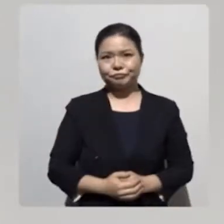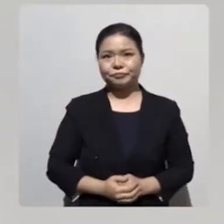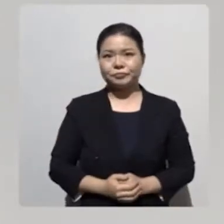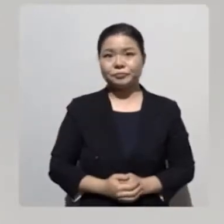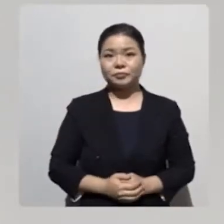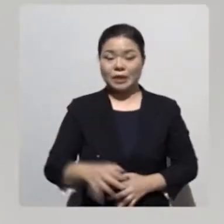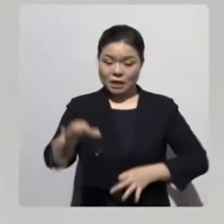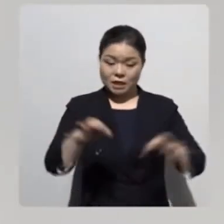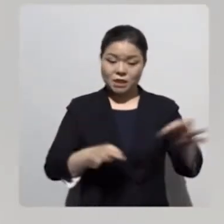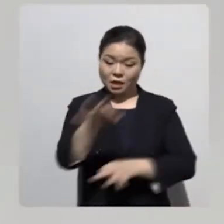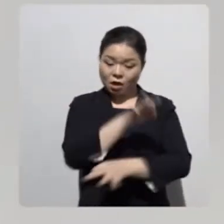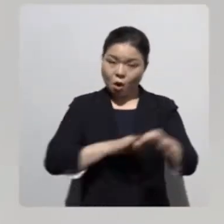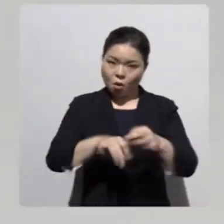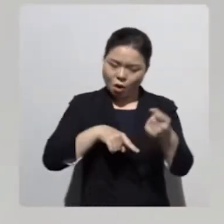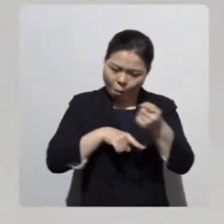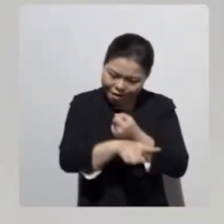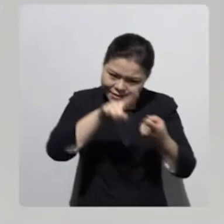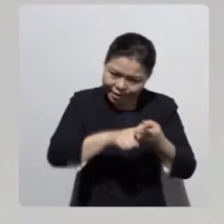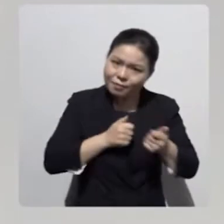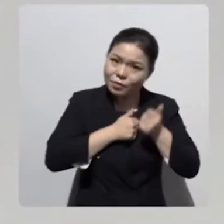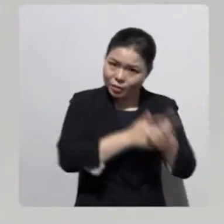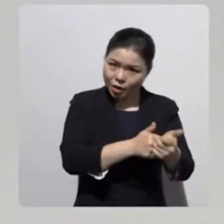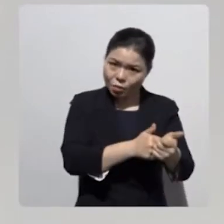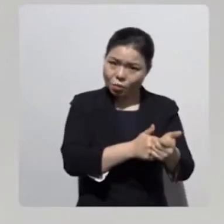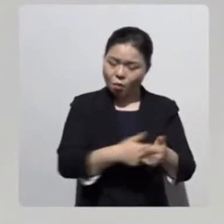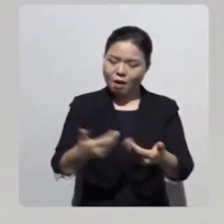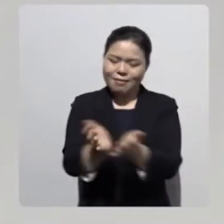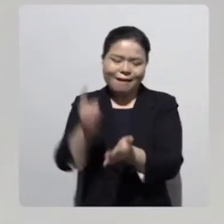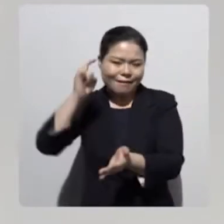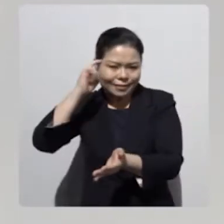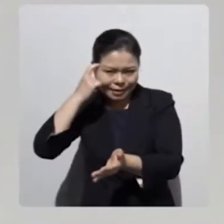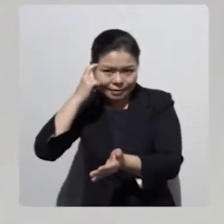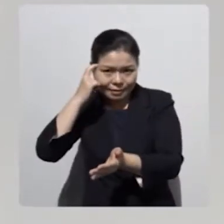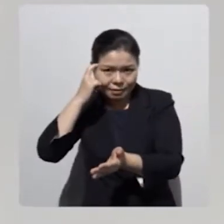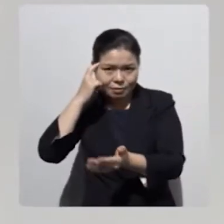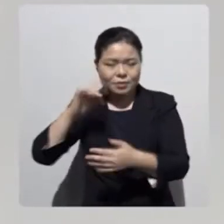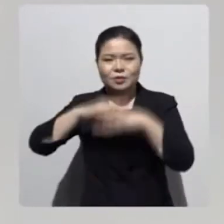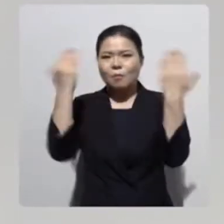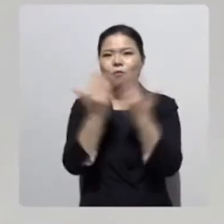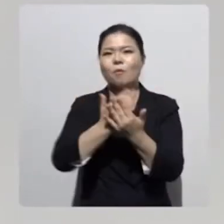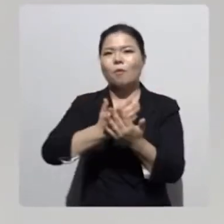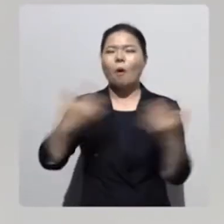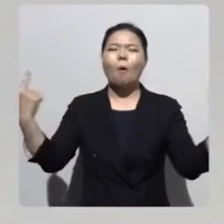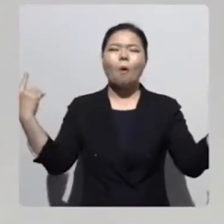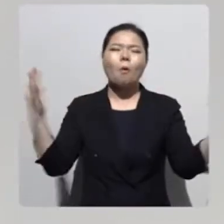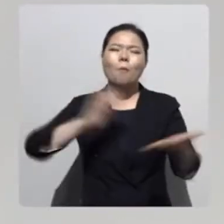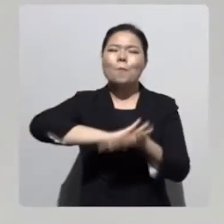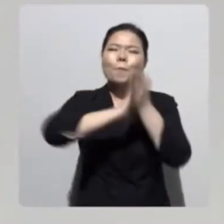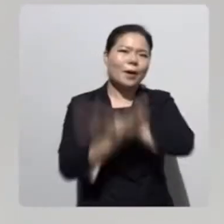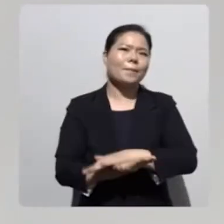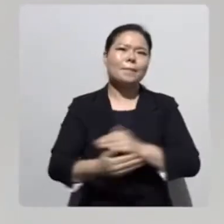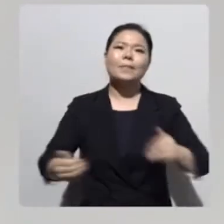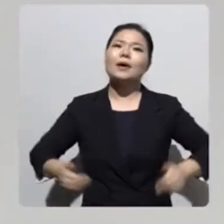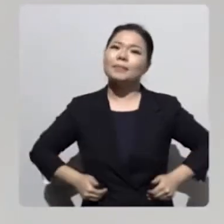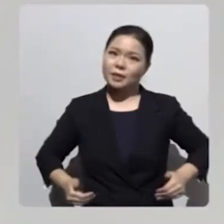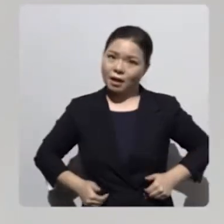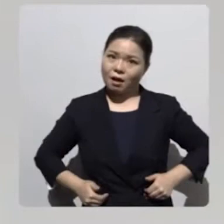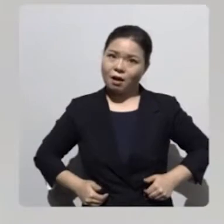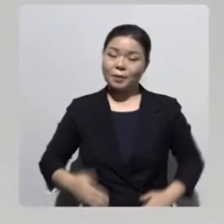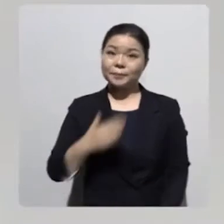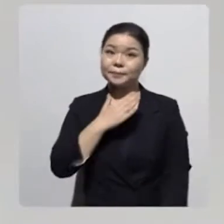시장경제 원리에 반하고 이념을 앞세웠던 정책 운영을 확 바꿔야만 합니다.